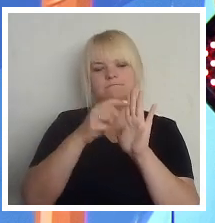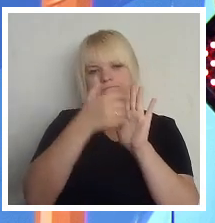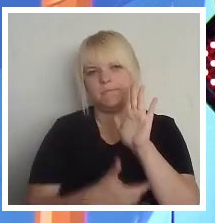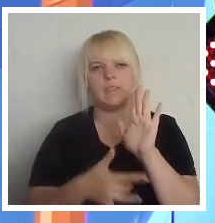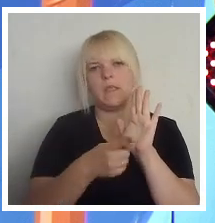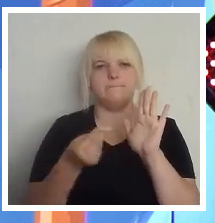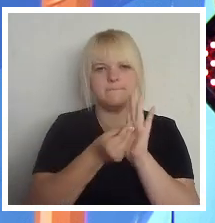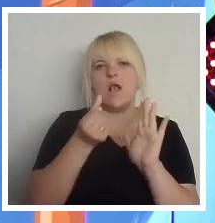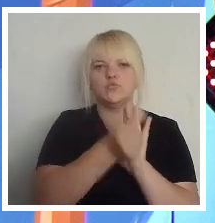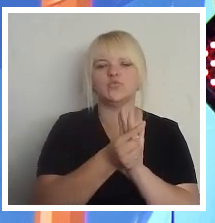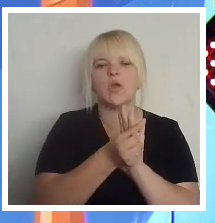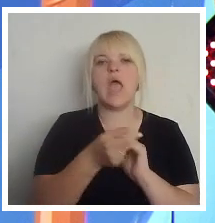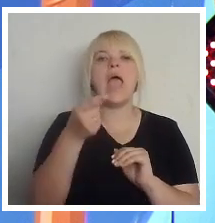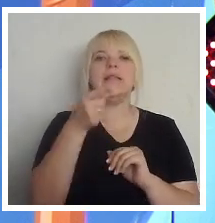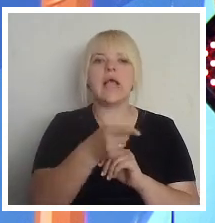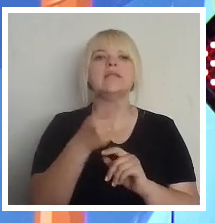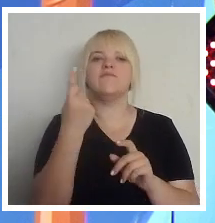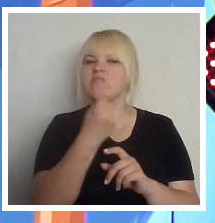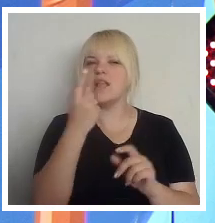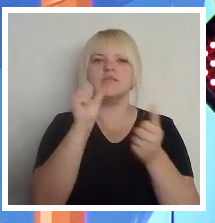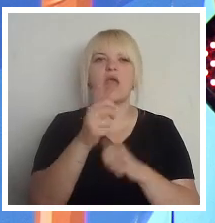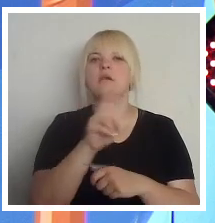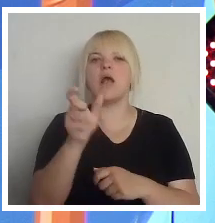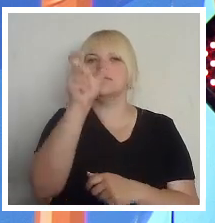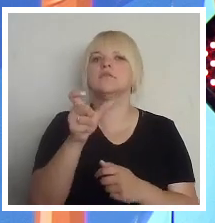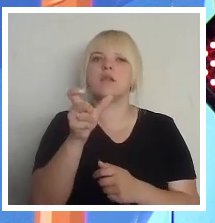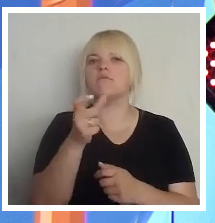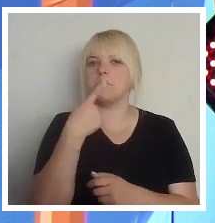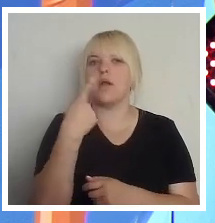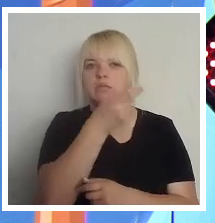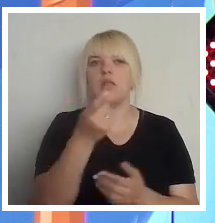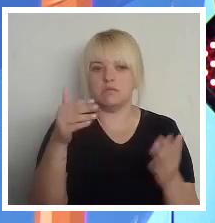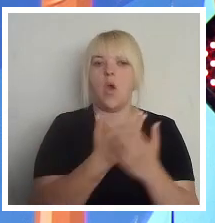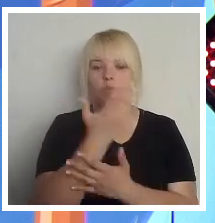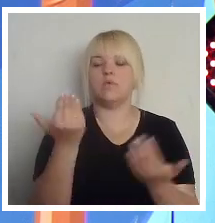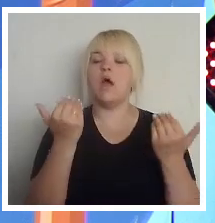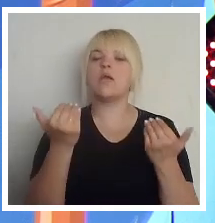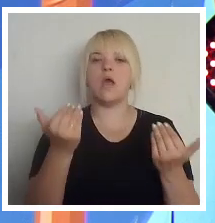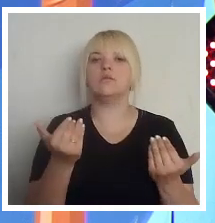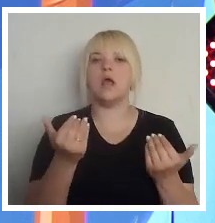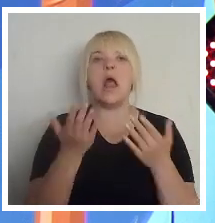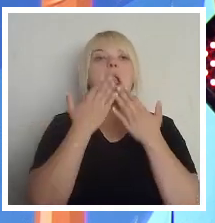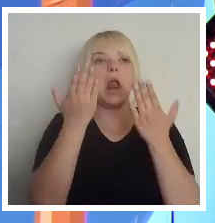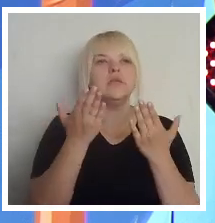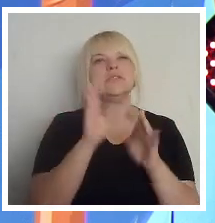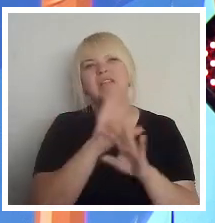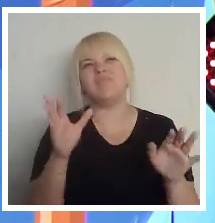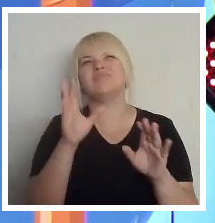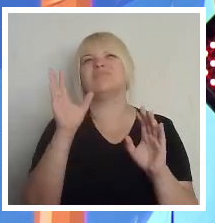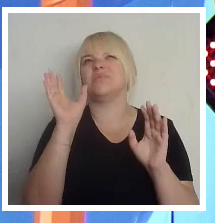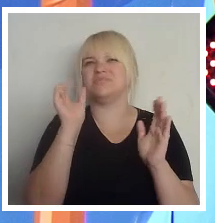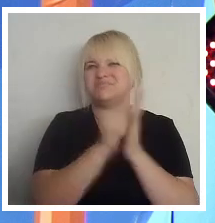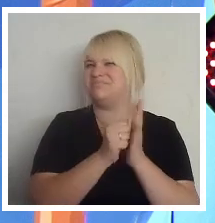cilvēku uzrunāt par to, ka tā ir jauna realitāte. Ja man liekas, ka viņi nelasīs un tāpēc es nelikšu, tad